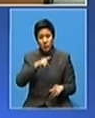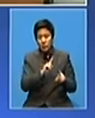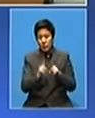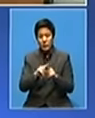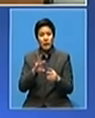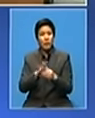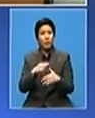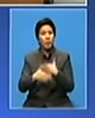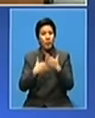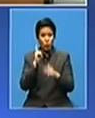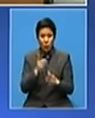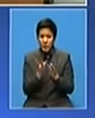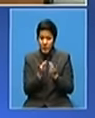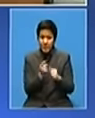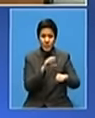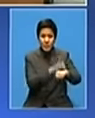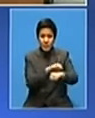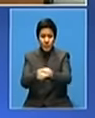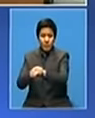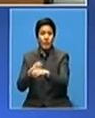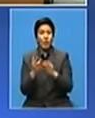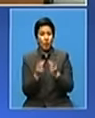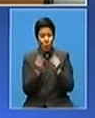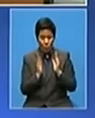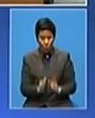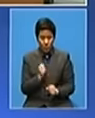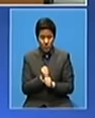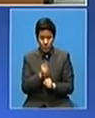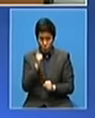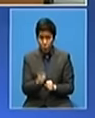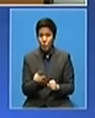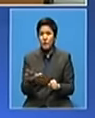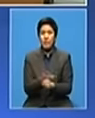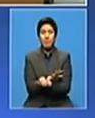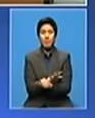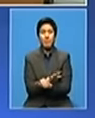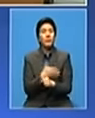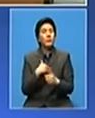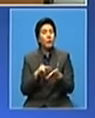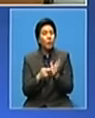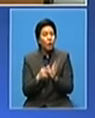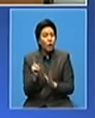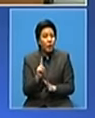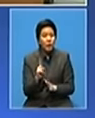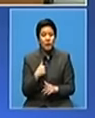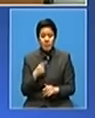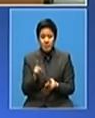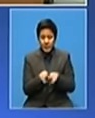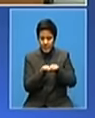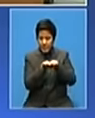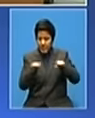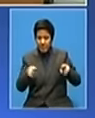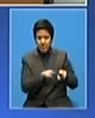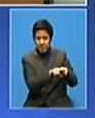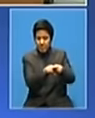การพัฒนานะครับต้องเร่งดำเนินการให้ได้เจ้าที่ต้องทำงานอย่างเต็มที่นะครับอย่างมาตรฐานเดียวกันน